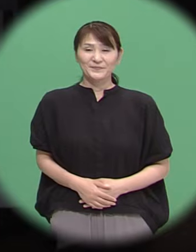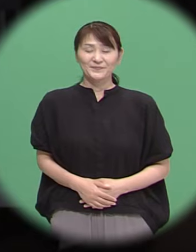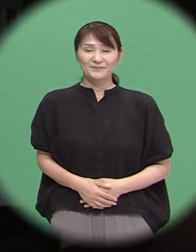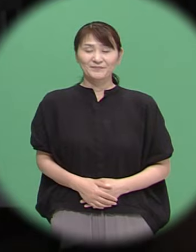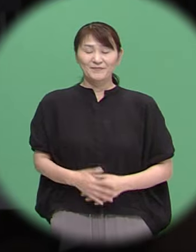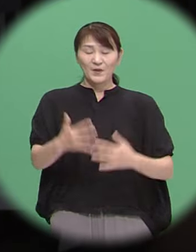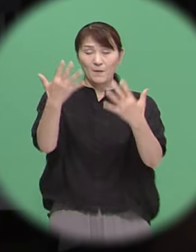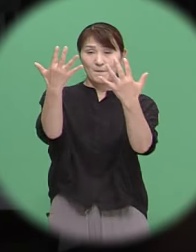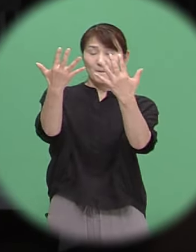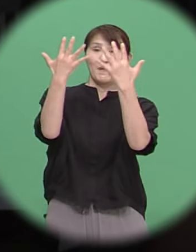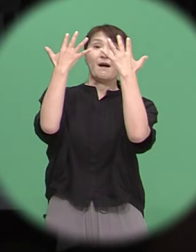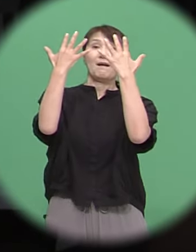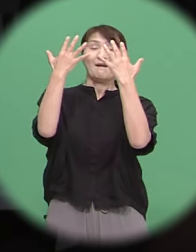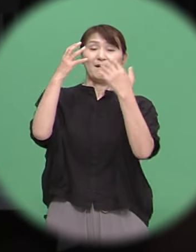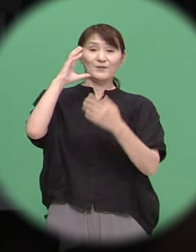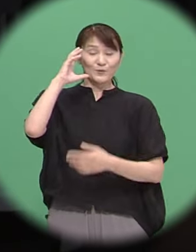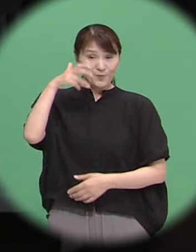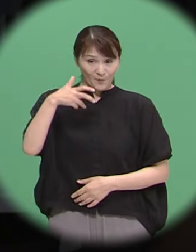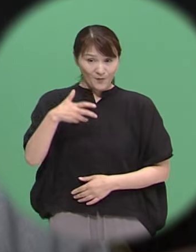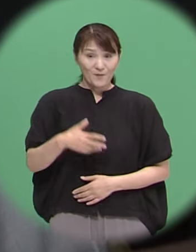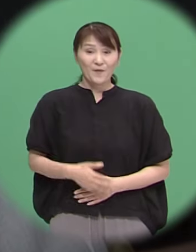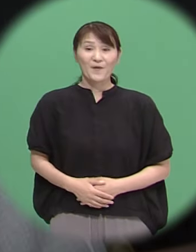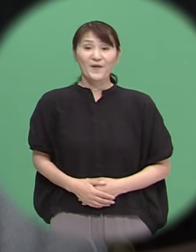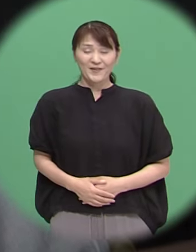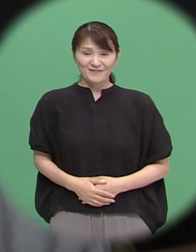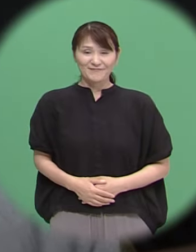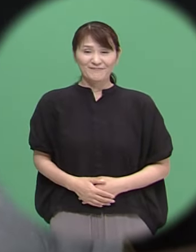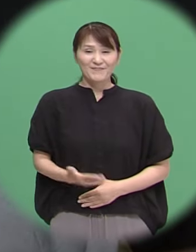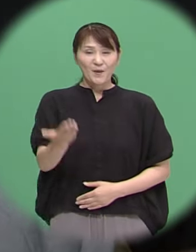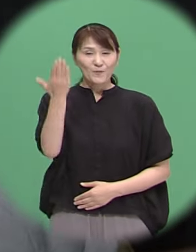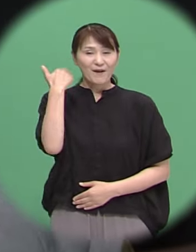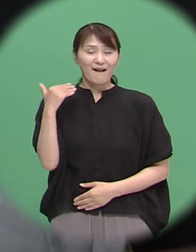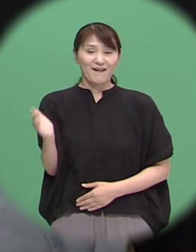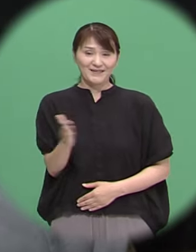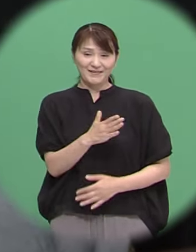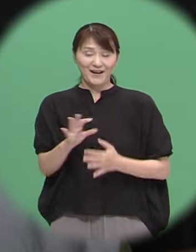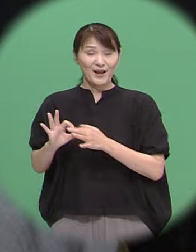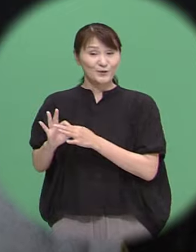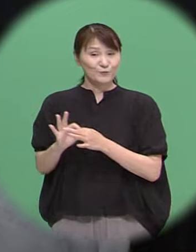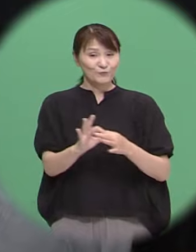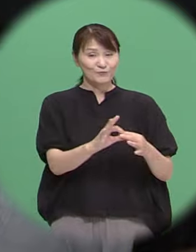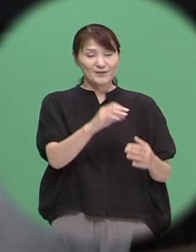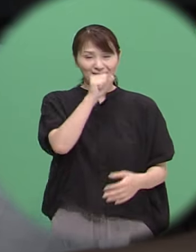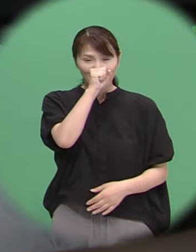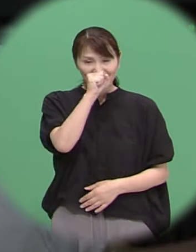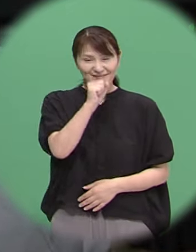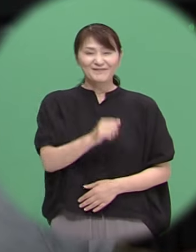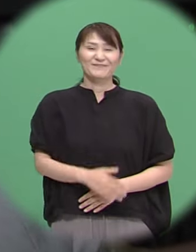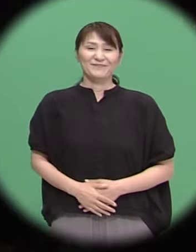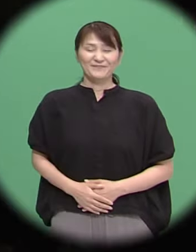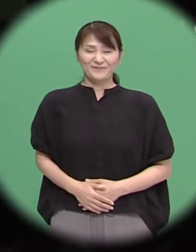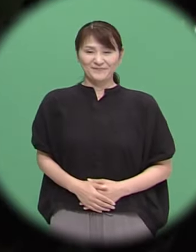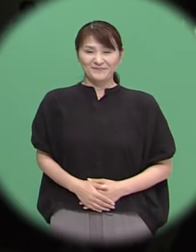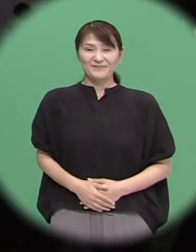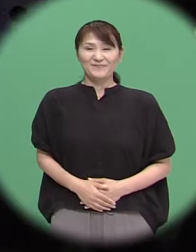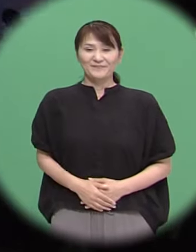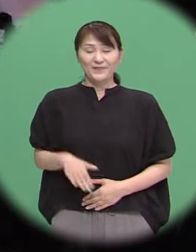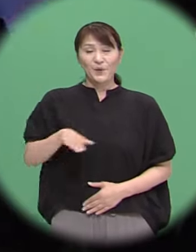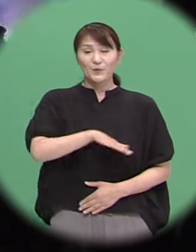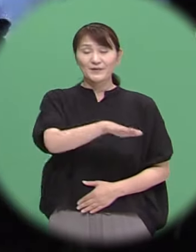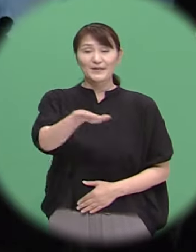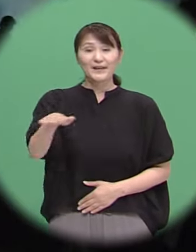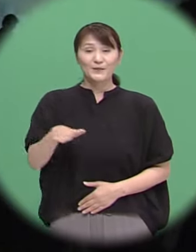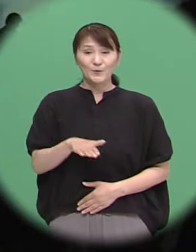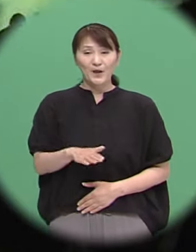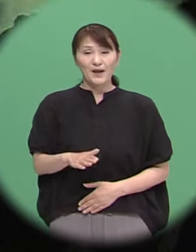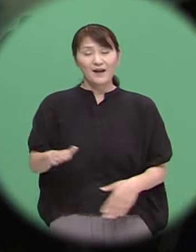なんか迫力があってすごかったです。 昔からずっとあってとてもいいものだと思います。 訪れ